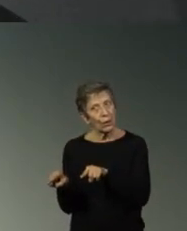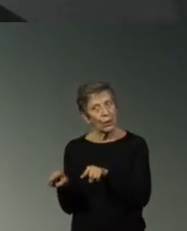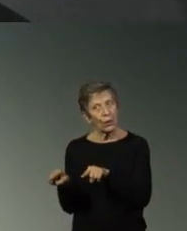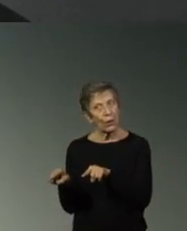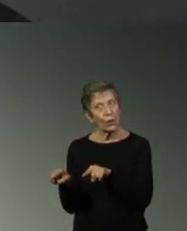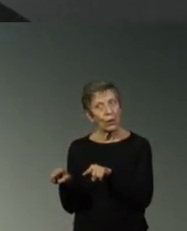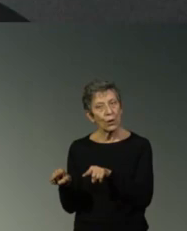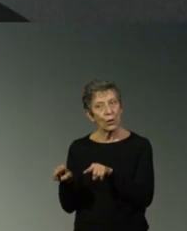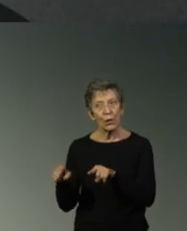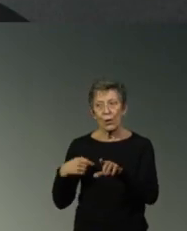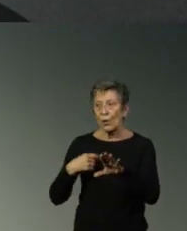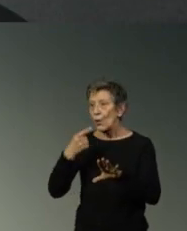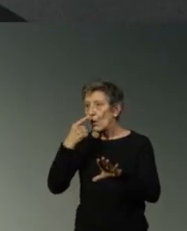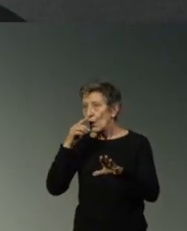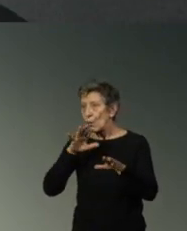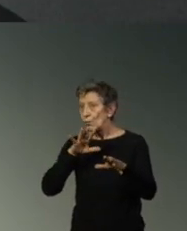C'est de l'ordre de...